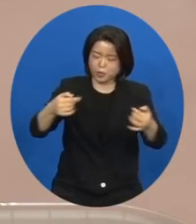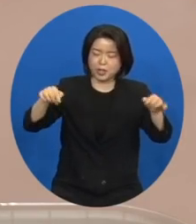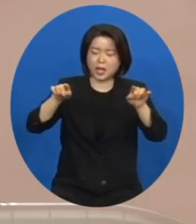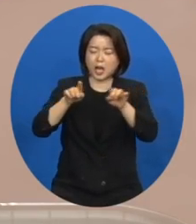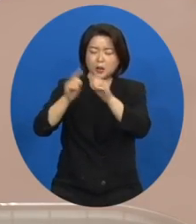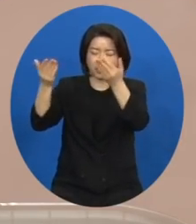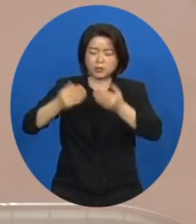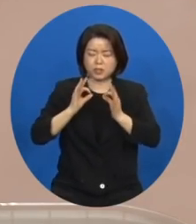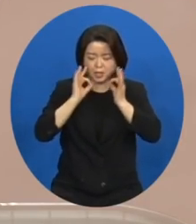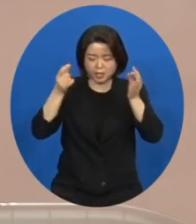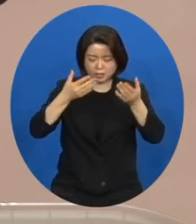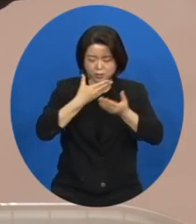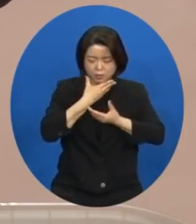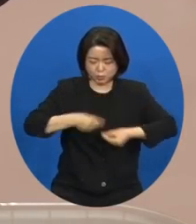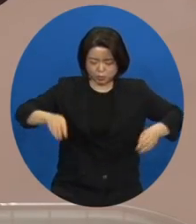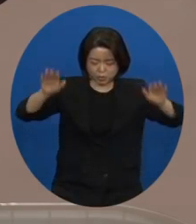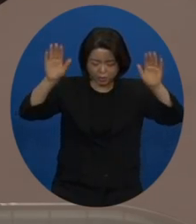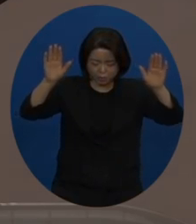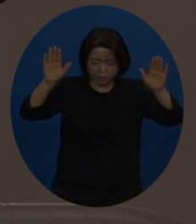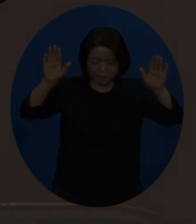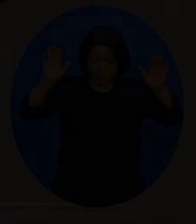추러 나옴 나이다 아멘